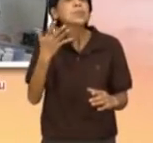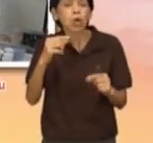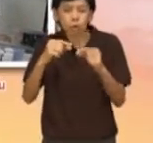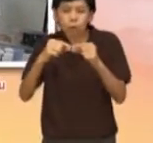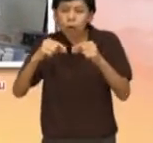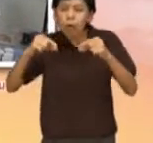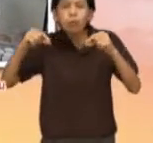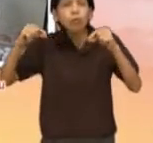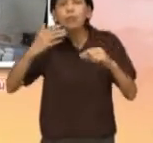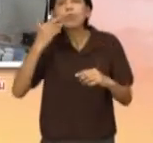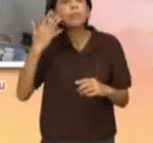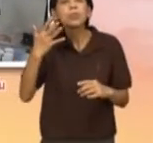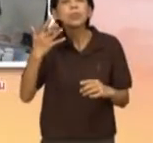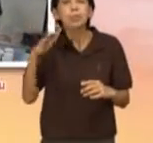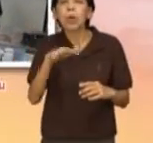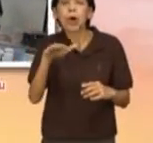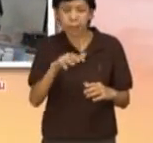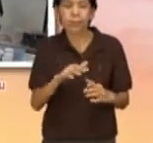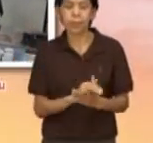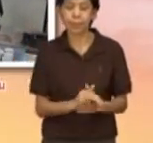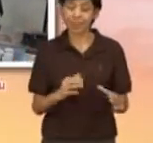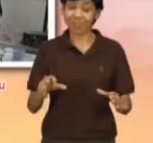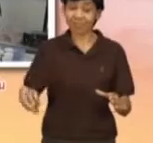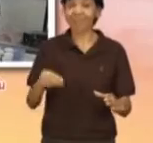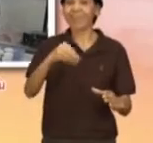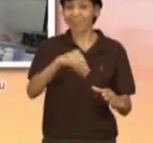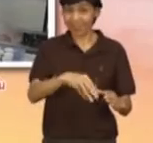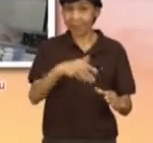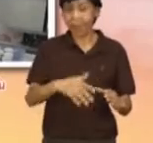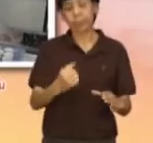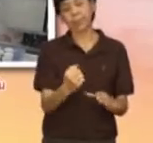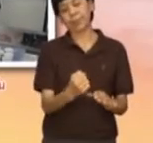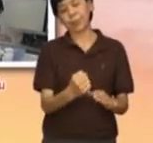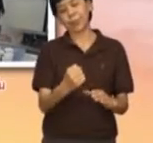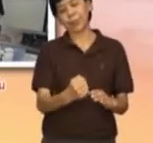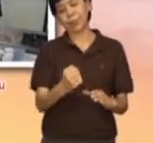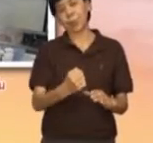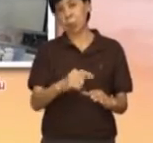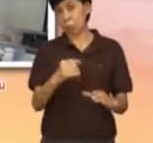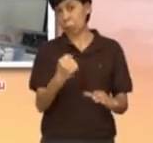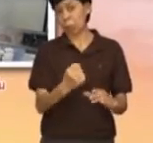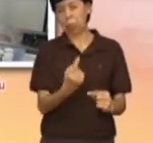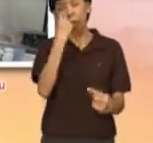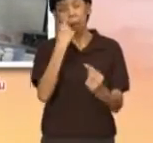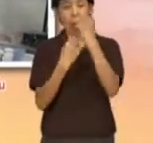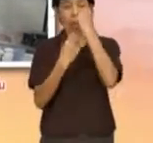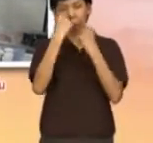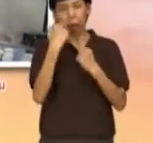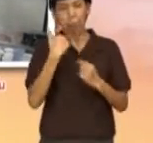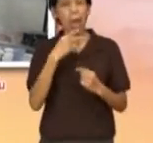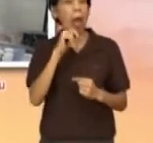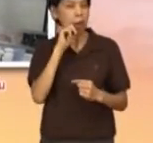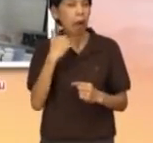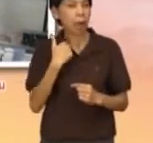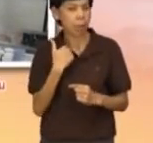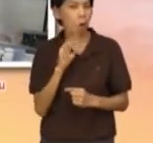ใหญ ่พริกใหญ่ไม่เผ็ด พริกใหญ่ไม่เผ็ด ค่ะ นะคะทีนี้เราก็จะตำ ค ่ ะ ระหว่างตำเนี่ยมันจะกระเด็น เพราะว่ามันน้ำแช่